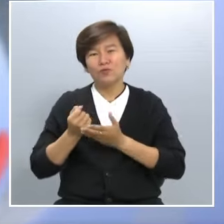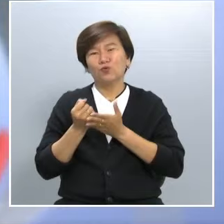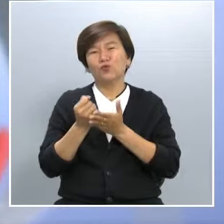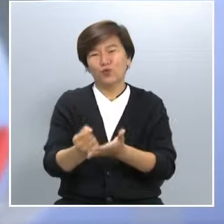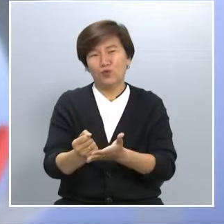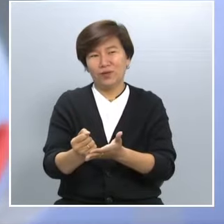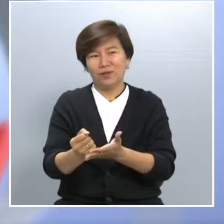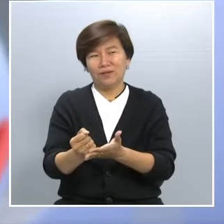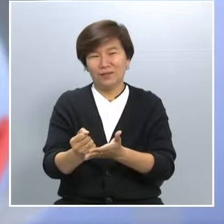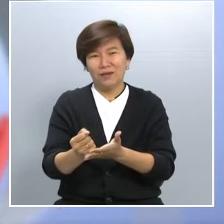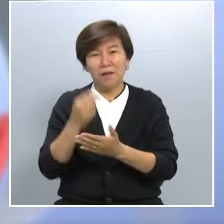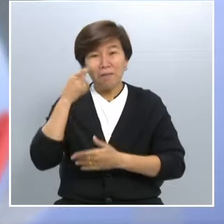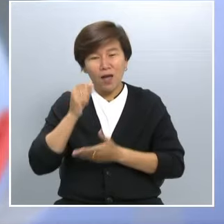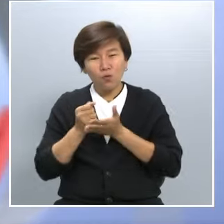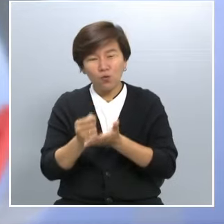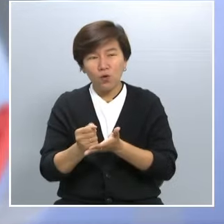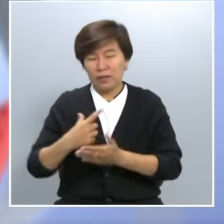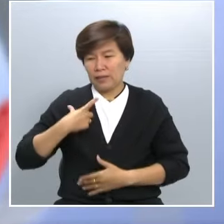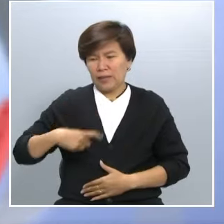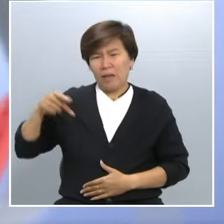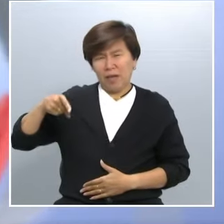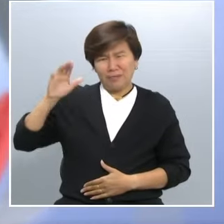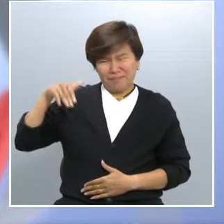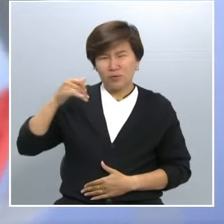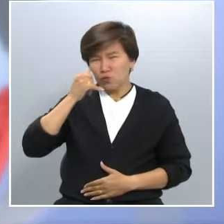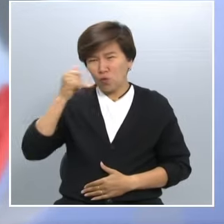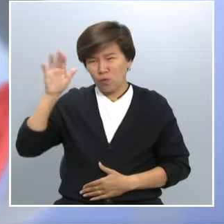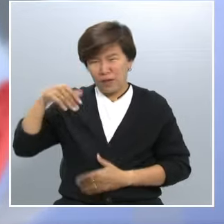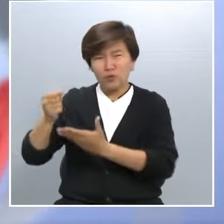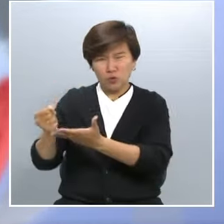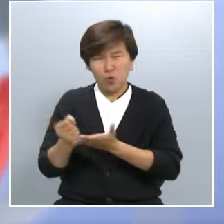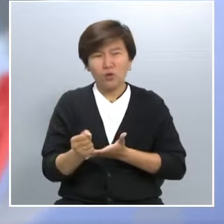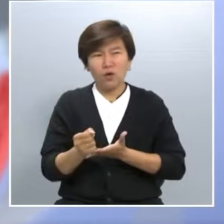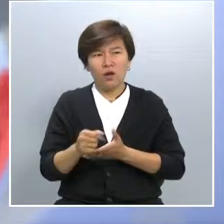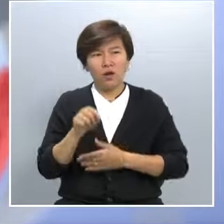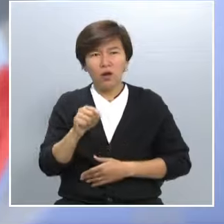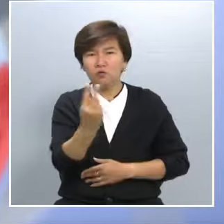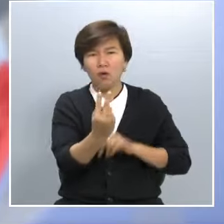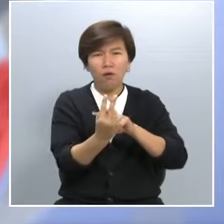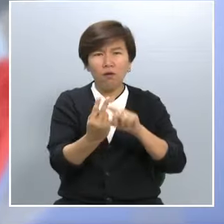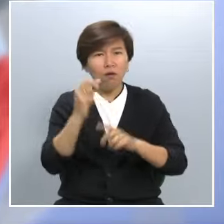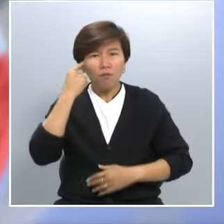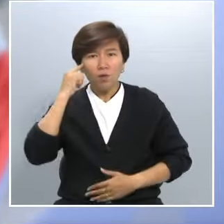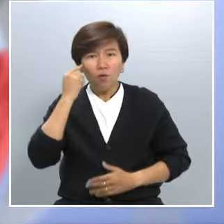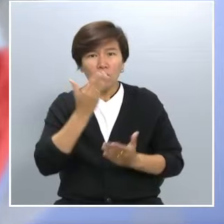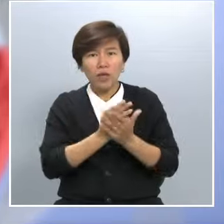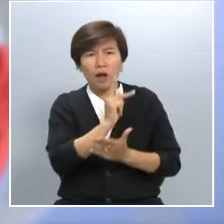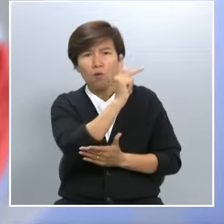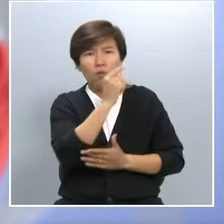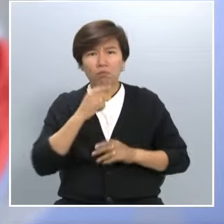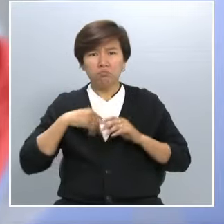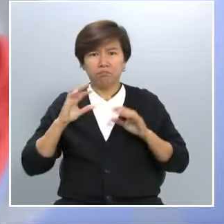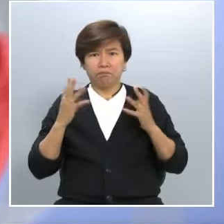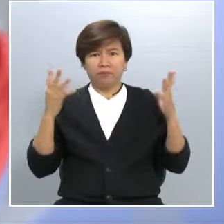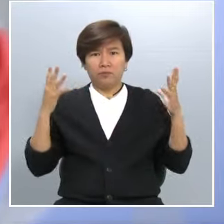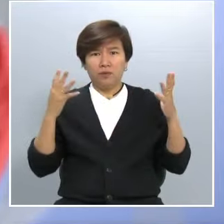แล้วมีการประสานหาทางทนายพัทบอกว่าให้มาช่วยหน่อยเถอะเพราะว่าเขาไม่รู้เรื่องอะไรเลยแล้วอยู่ดีๆเข้าไปโดนแบบนี้นะฮะเขาบอกเลย